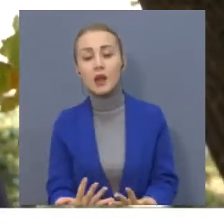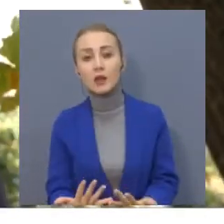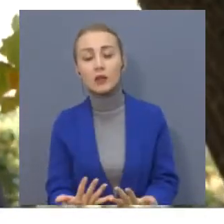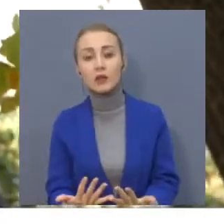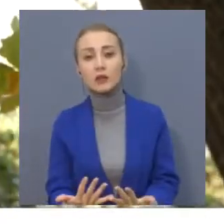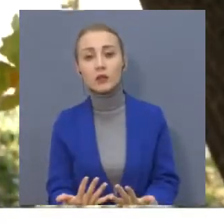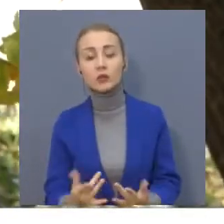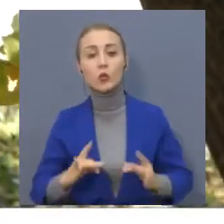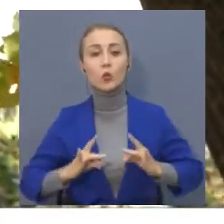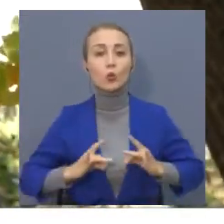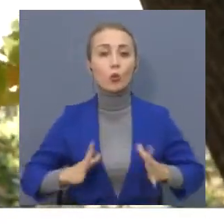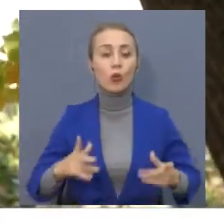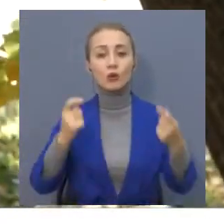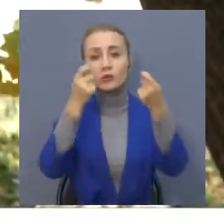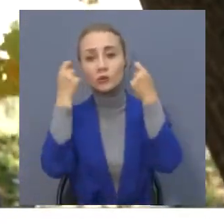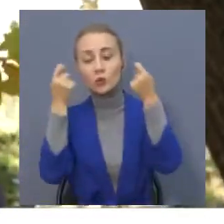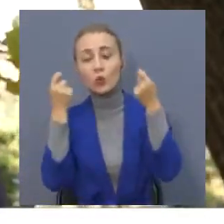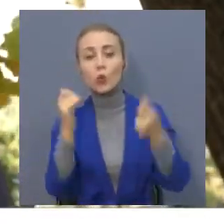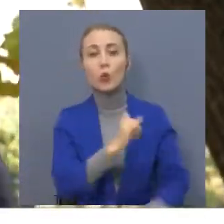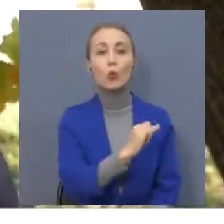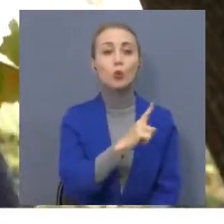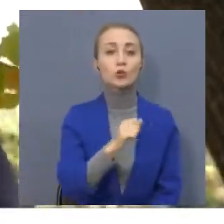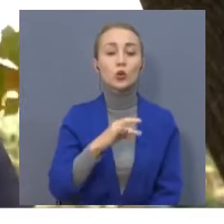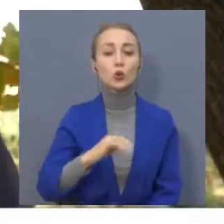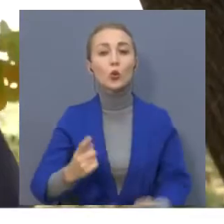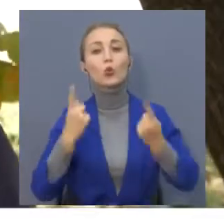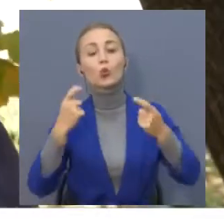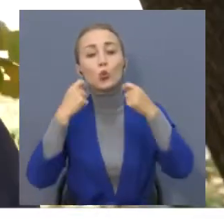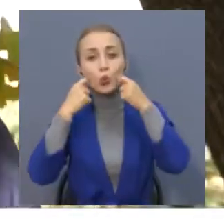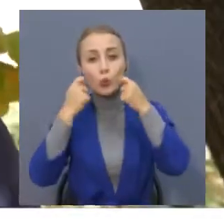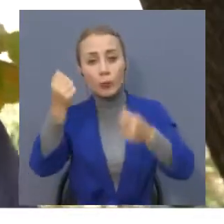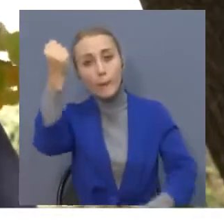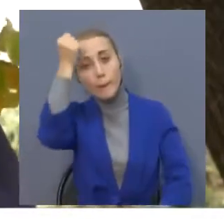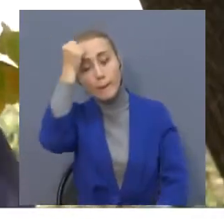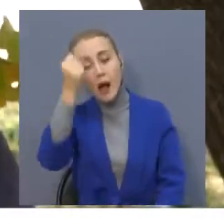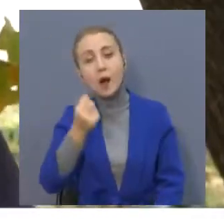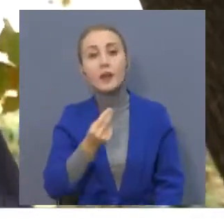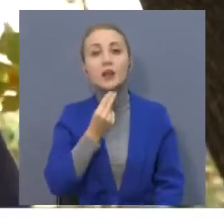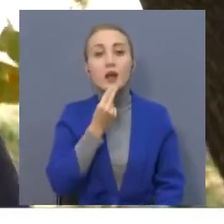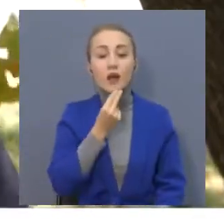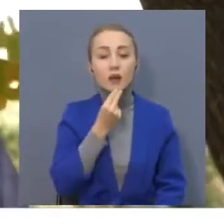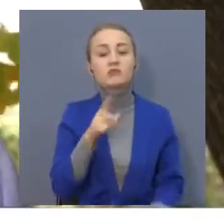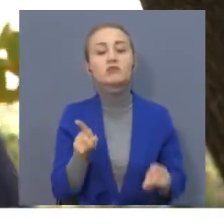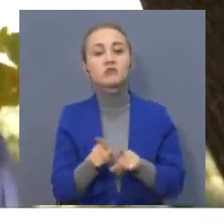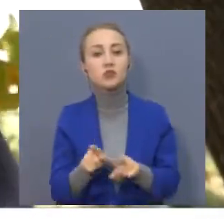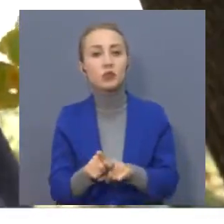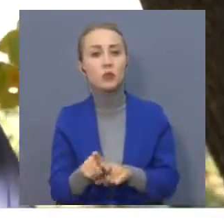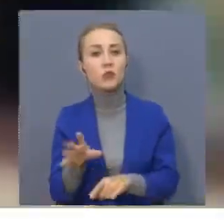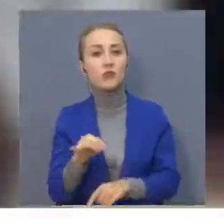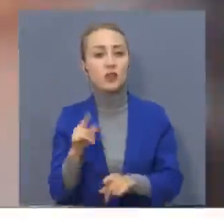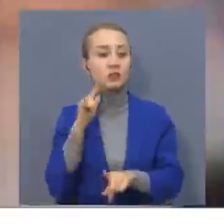салынғанына қарамастан әлі күнге дейін өткізіліп тұрады. Осыған байланысты демалыс күндері мобильді мониторингтік топтар бақылауды күшейтуге мәжбүр